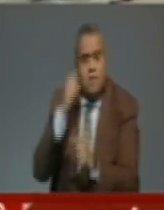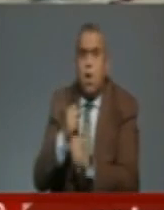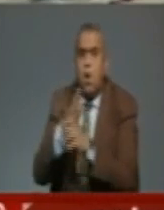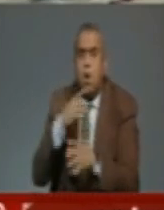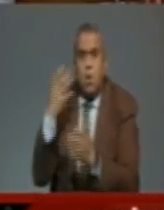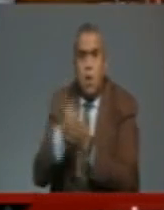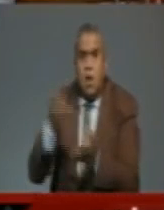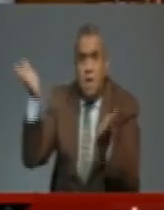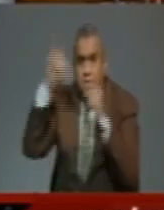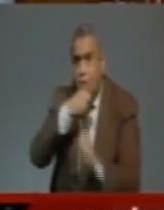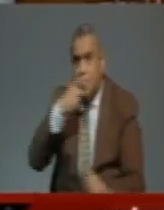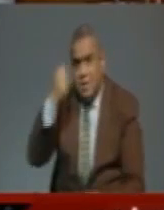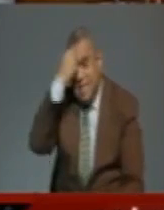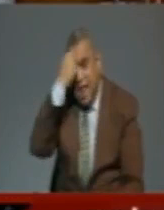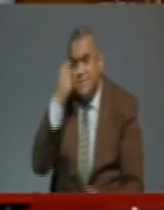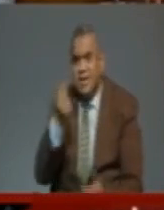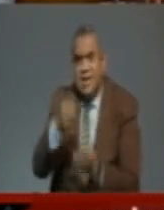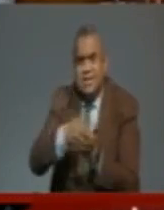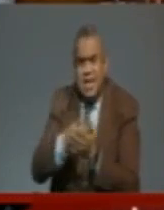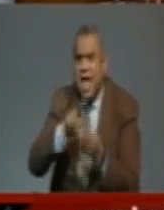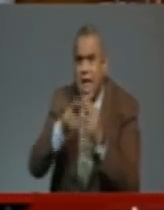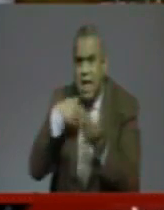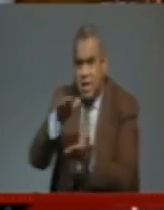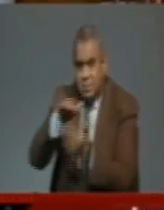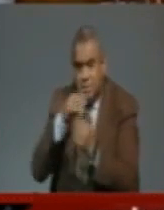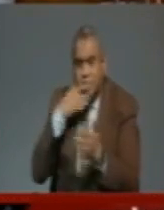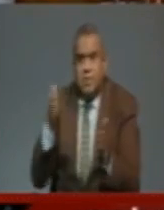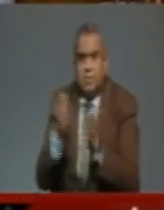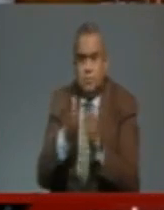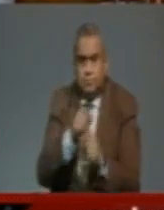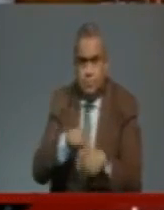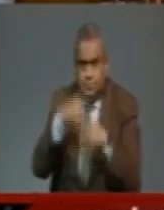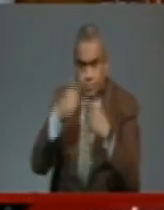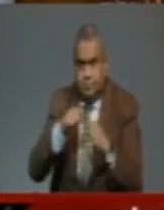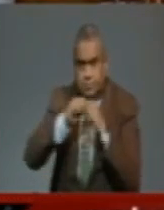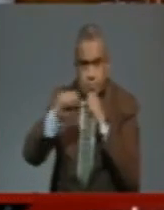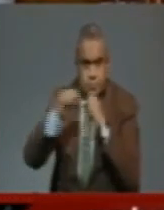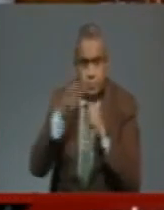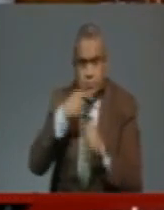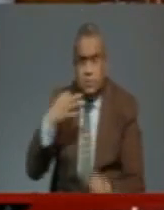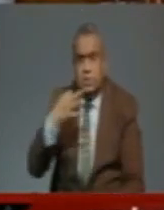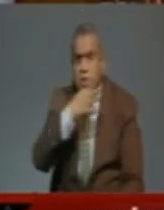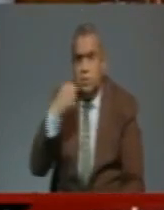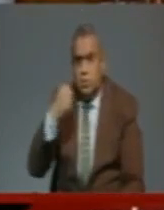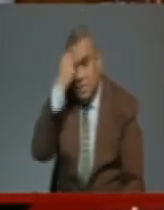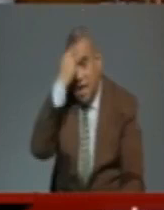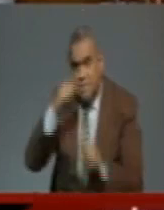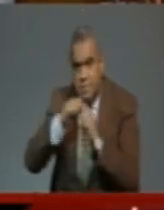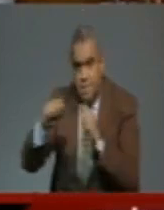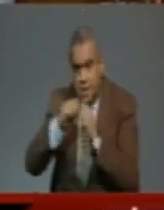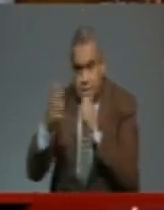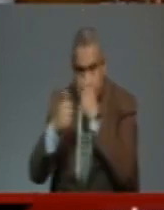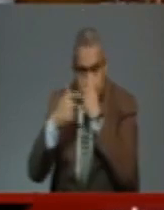طن سواء قمح او غيره. ساحات التداول بتاعته هتبقى 300,000 متر مربع في المنطقه دي متصله